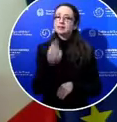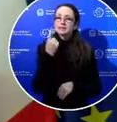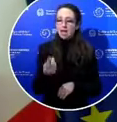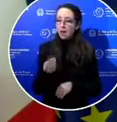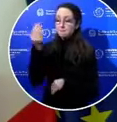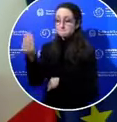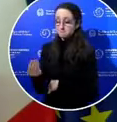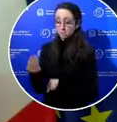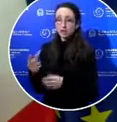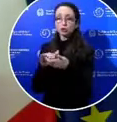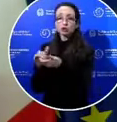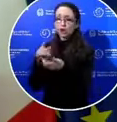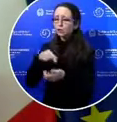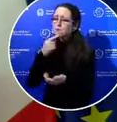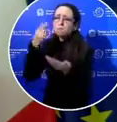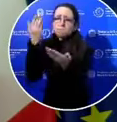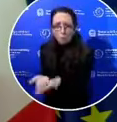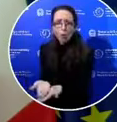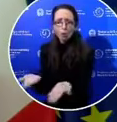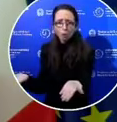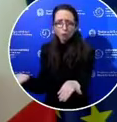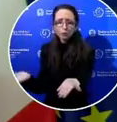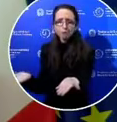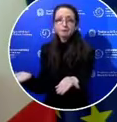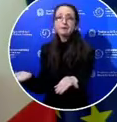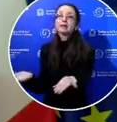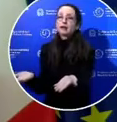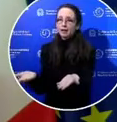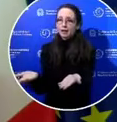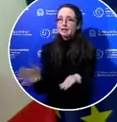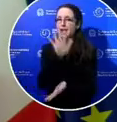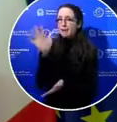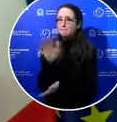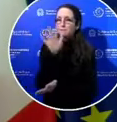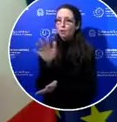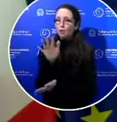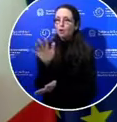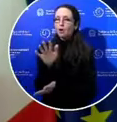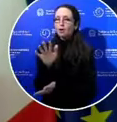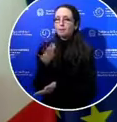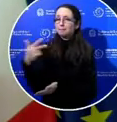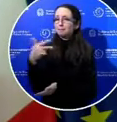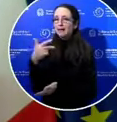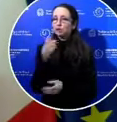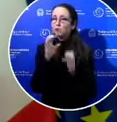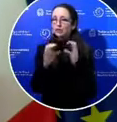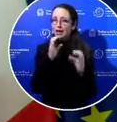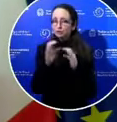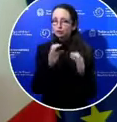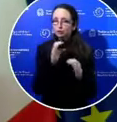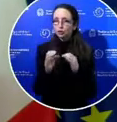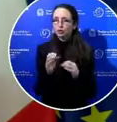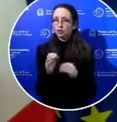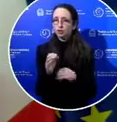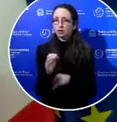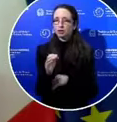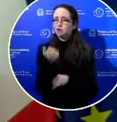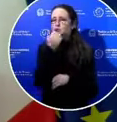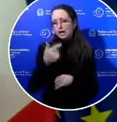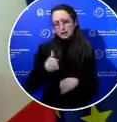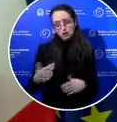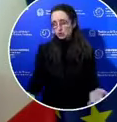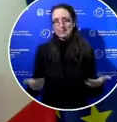sociale che vogliamo proporre ai nostri giovani, io penso a quello che fanno i mezzi di comunicazione. Oggi ce ne sono qui tanti. Scusate se sono così